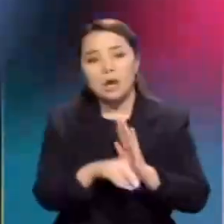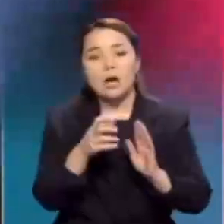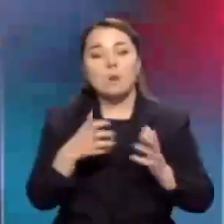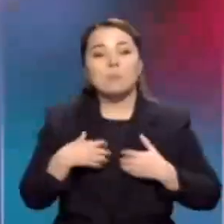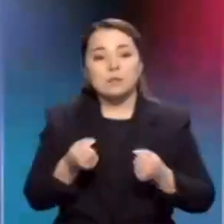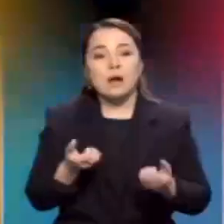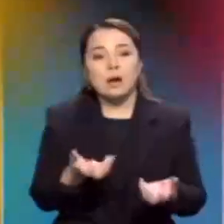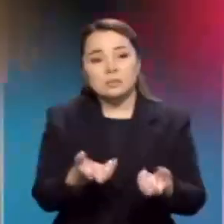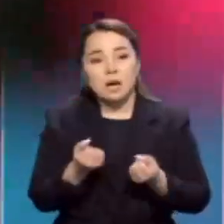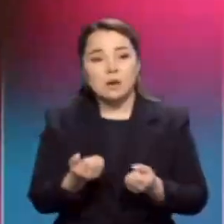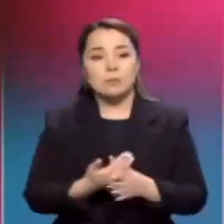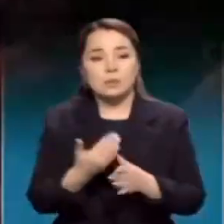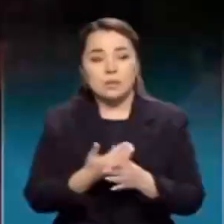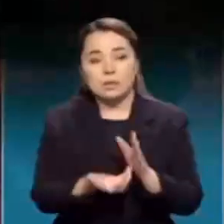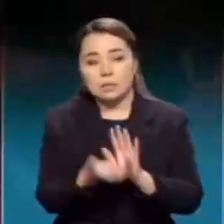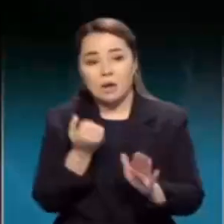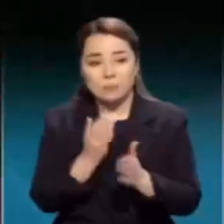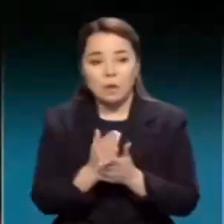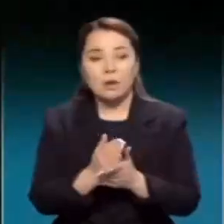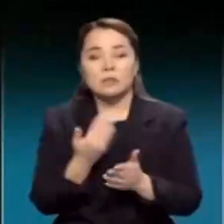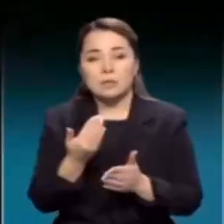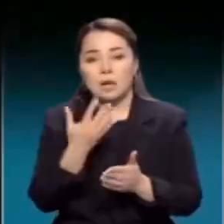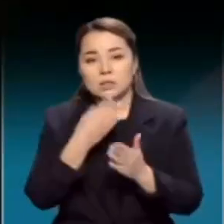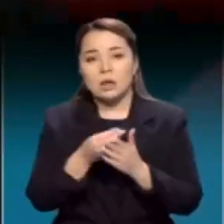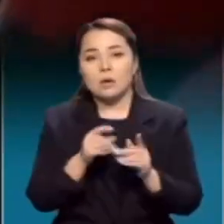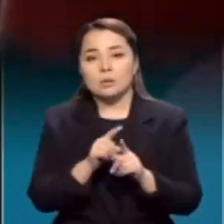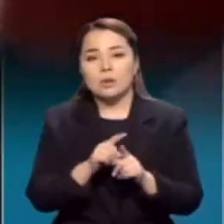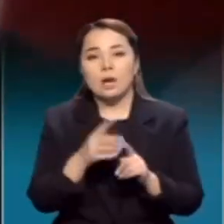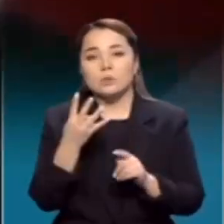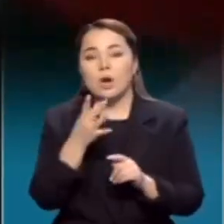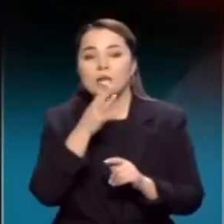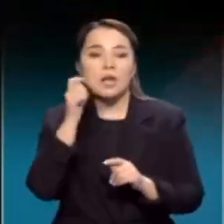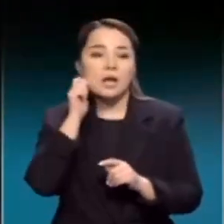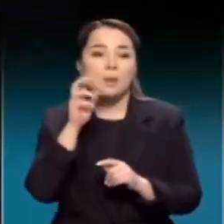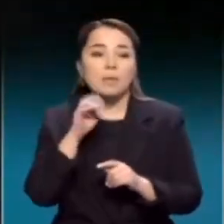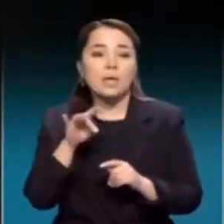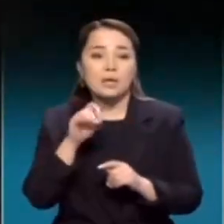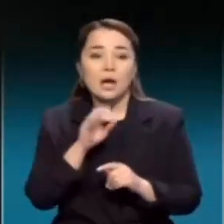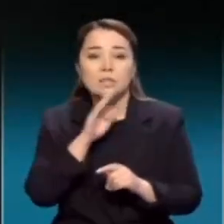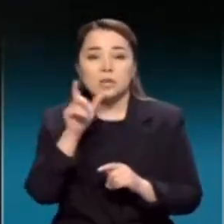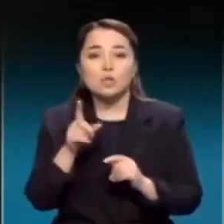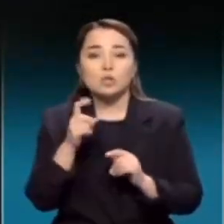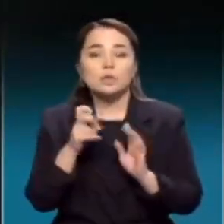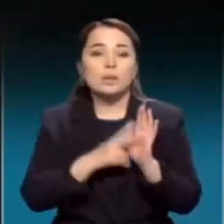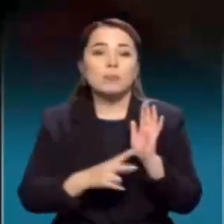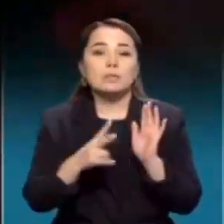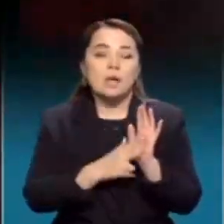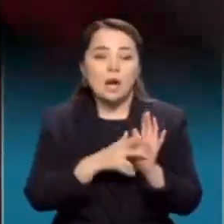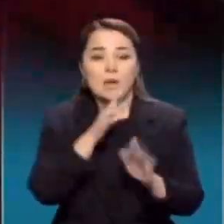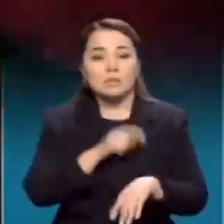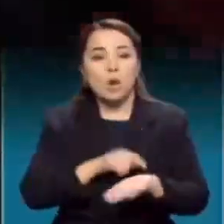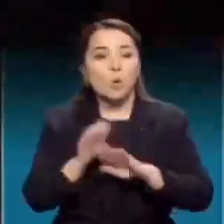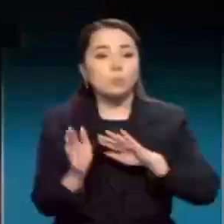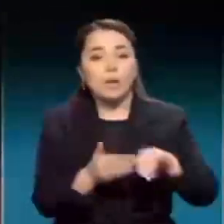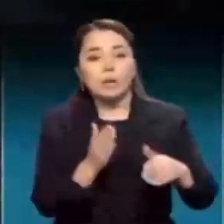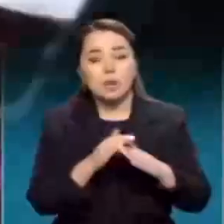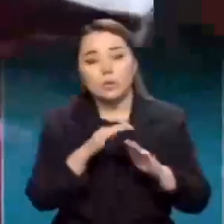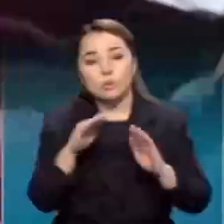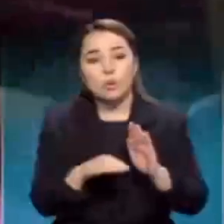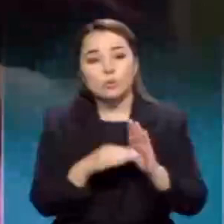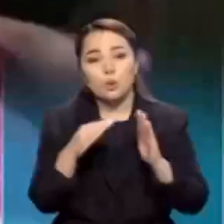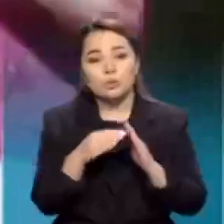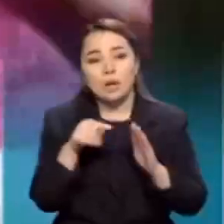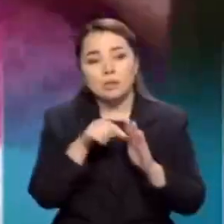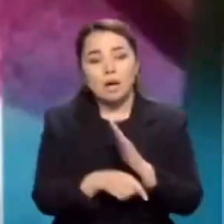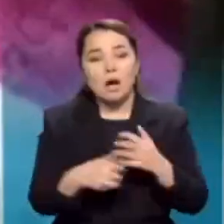аман қалғандар шығарылып жатыр. Мәселен, Адыяманда 4 жасар Мира есімді қыз 178 сағат өткенде үйінде астында